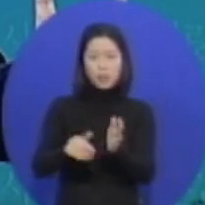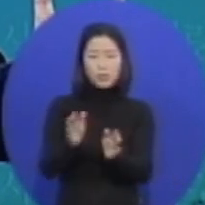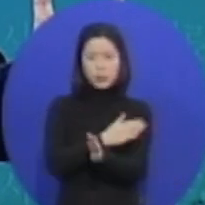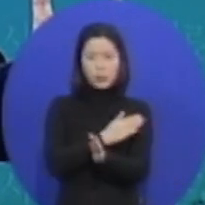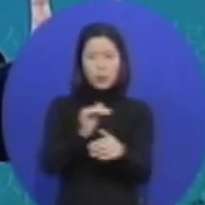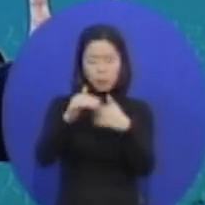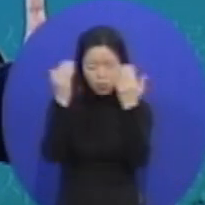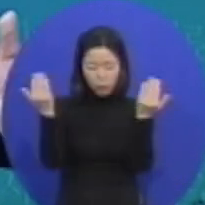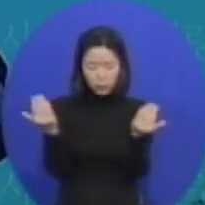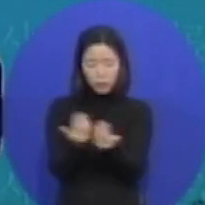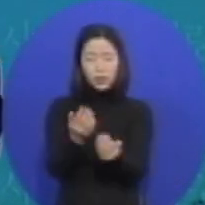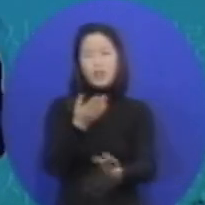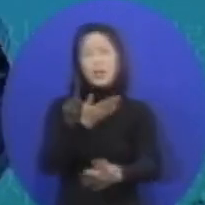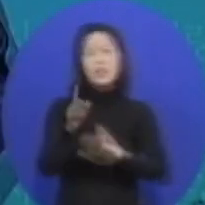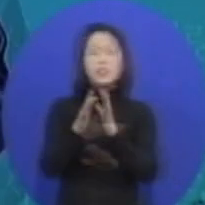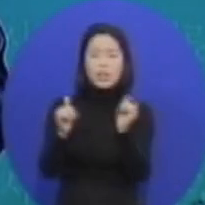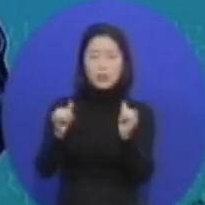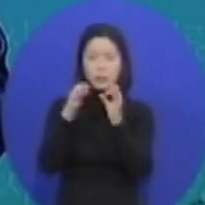되니까요